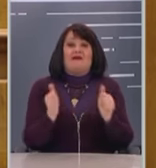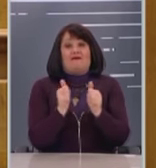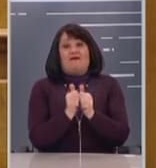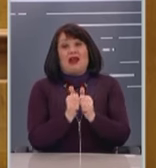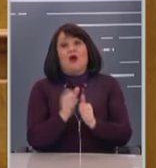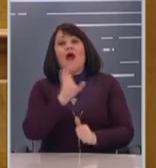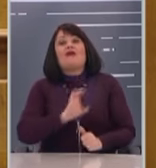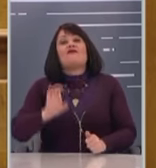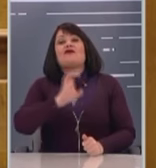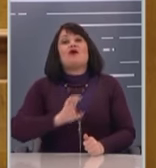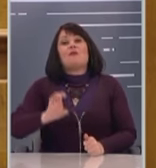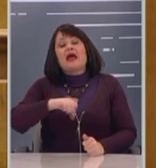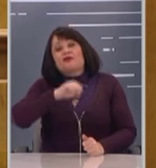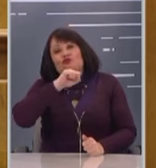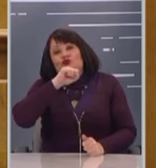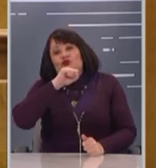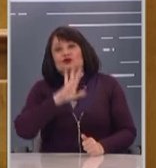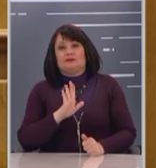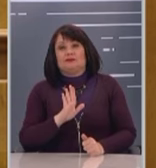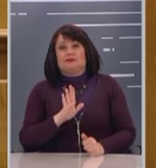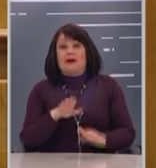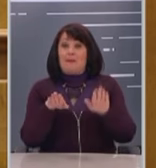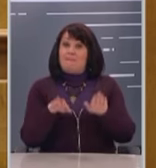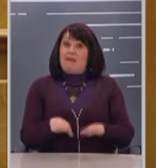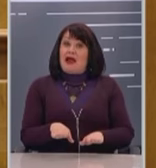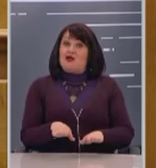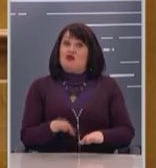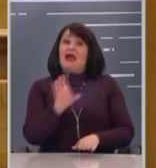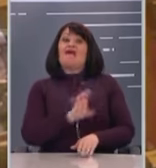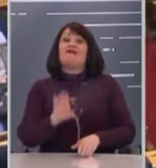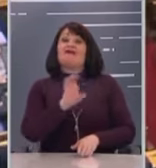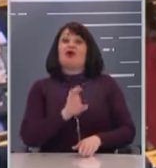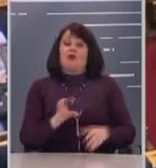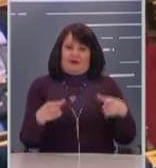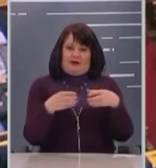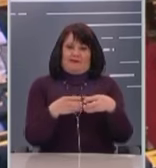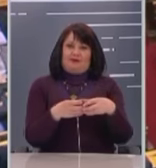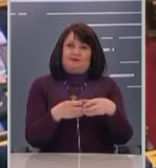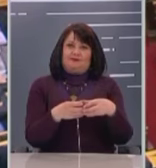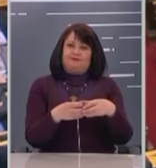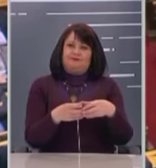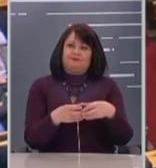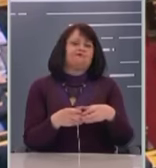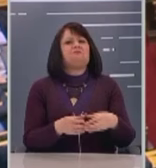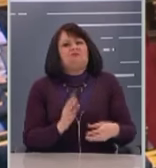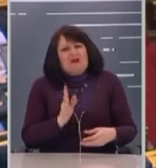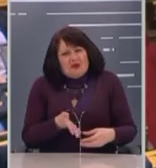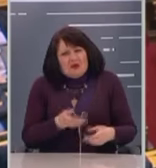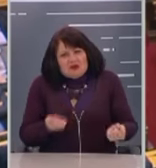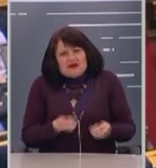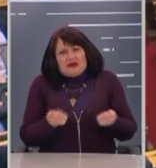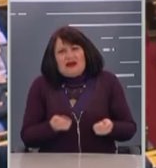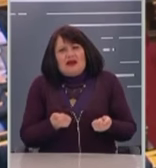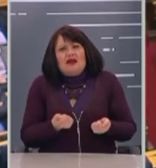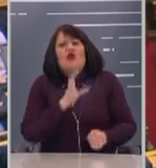φιλοευρωπαίοι και ήσασταν όλοι στο κίνημα «Μένουμε Ευρώπη», θα υπήρχε ποτέ περίπτωση σε οποιαδήποτε